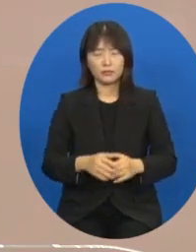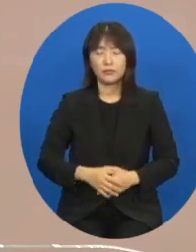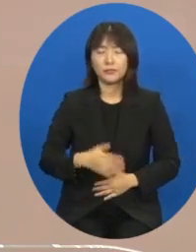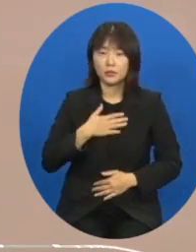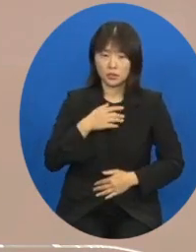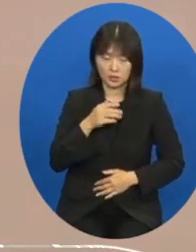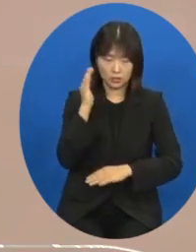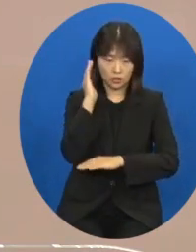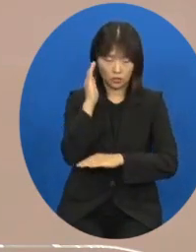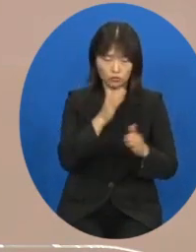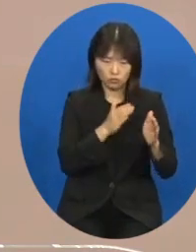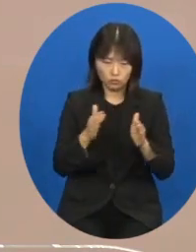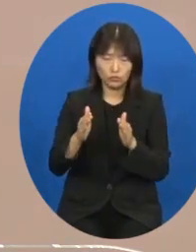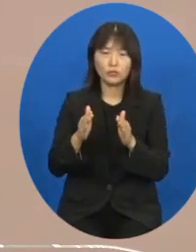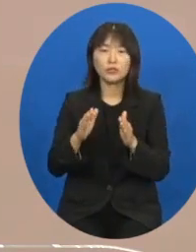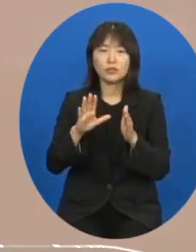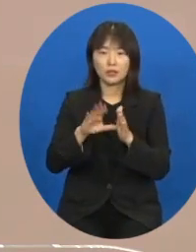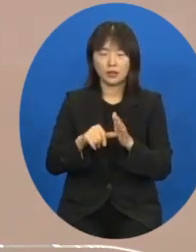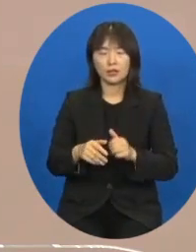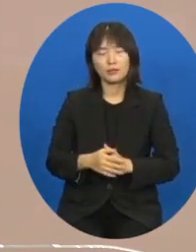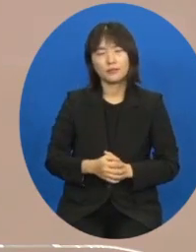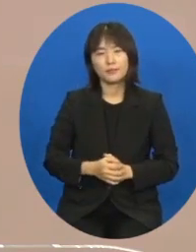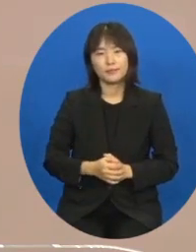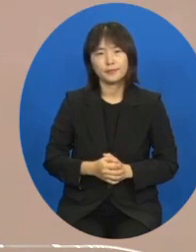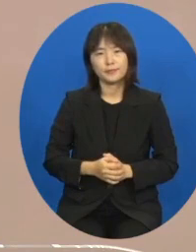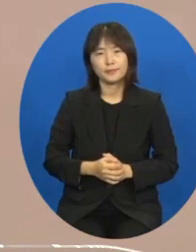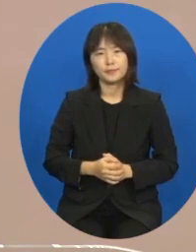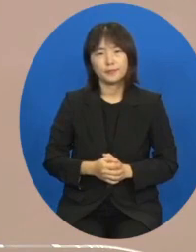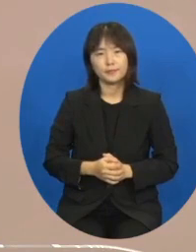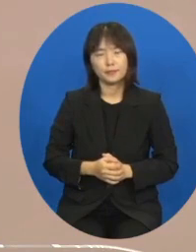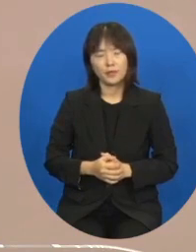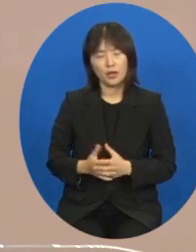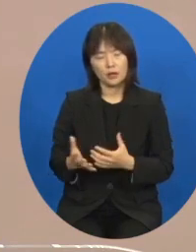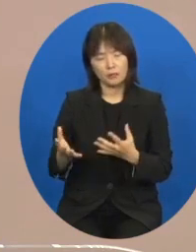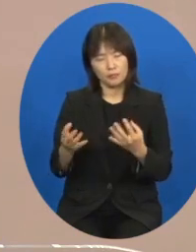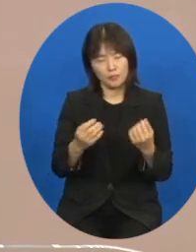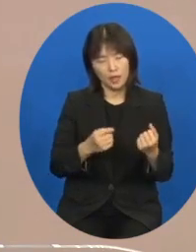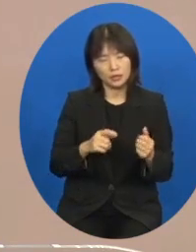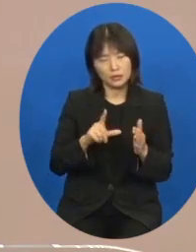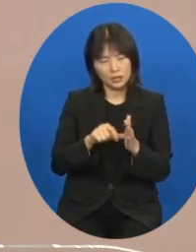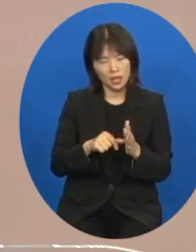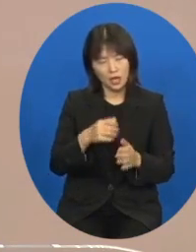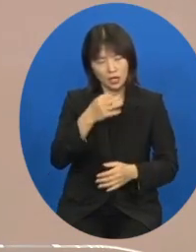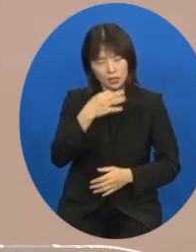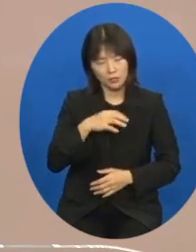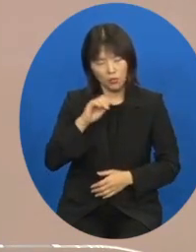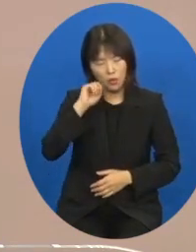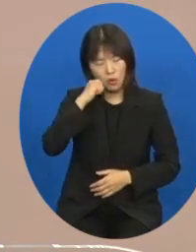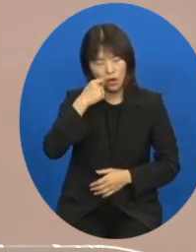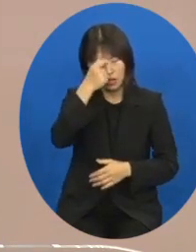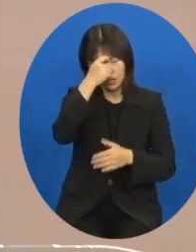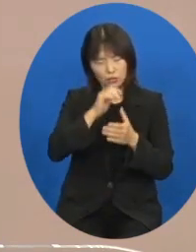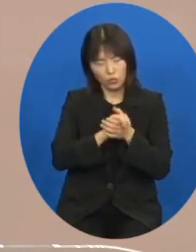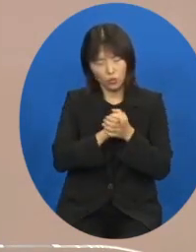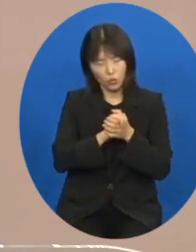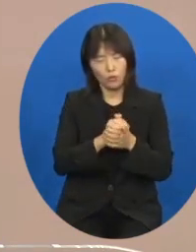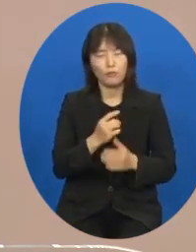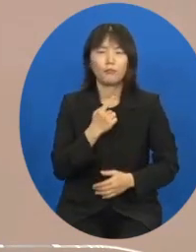저는 이 설교를 준비하면서 사실 너무나 많은 시간 힘들고 어려운 기도의 시간을